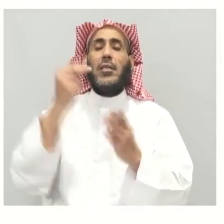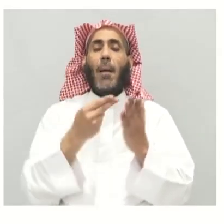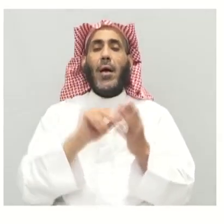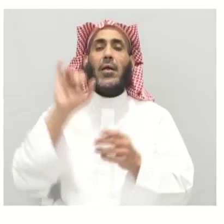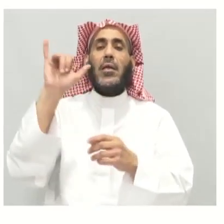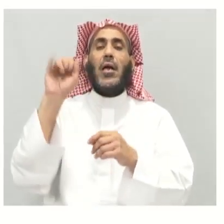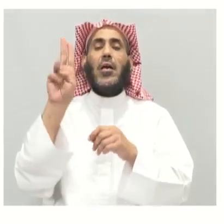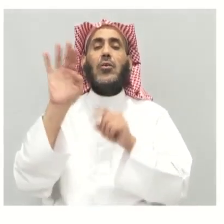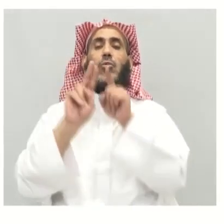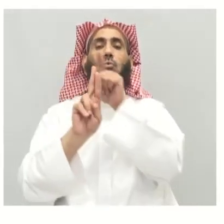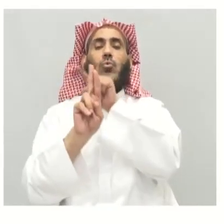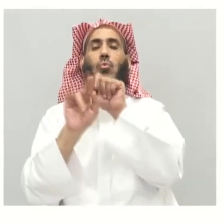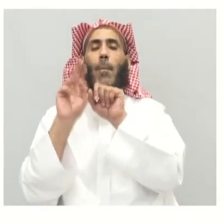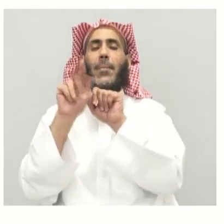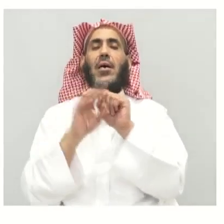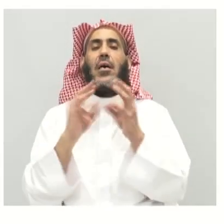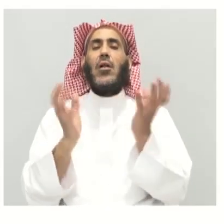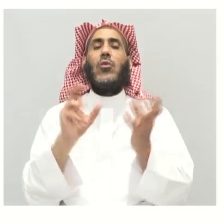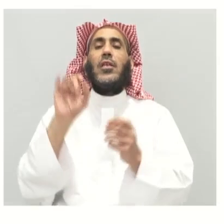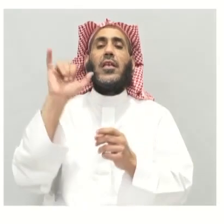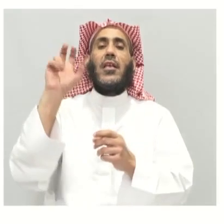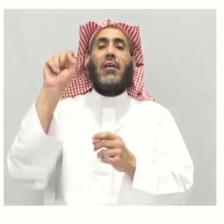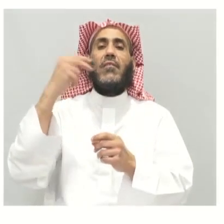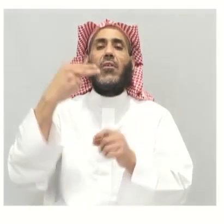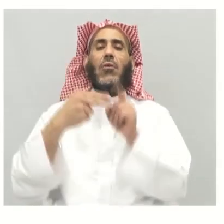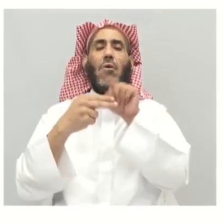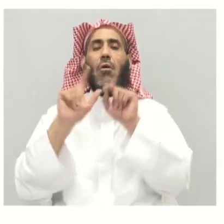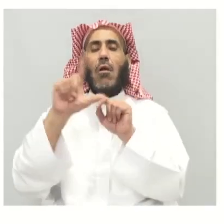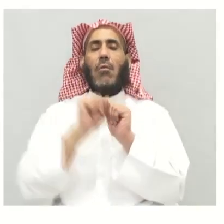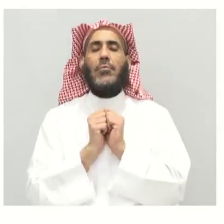مضارعه مضمومة على وزن يفعل.